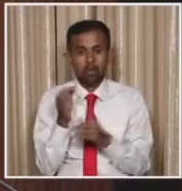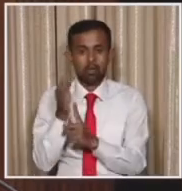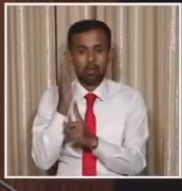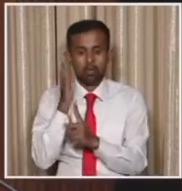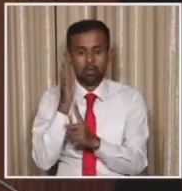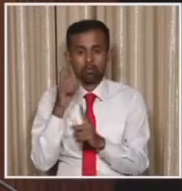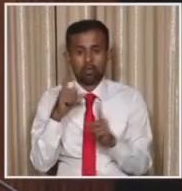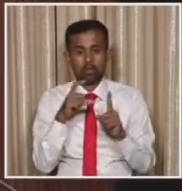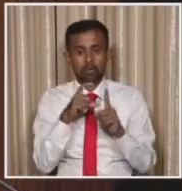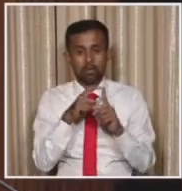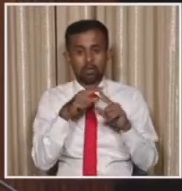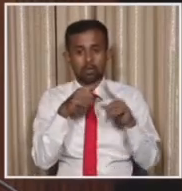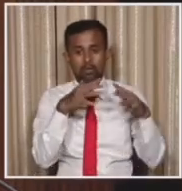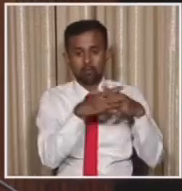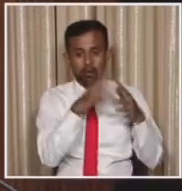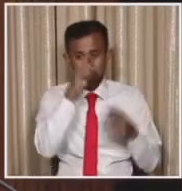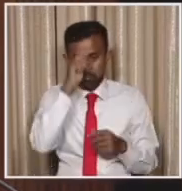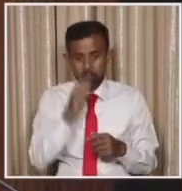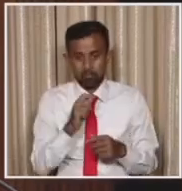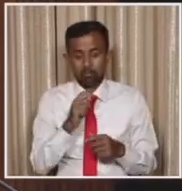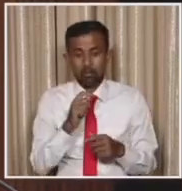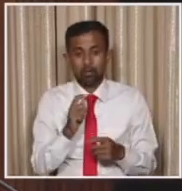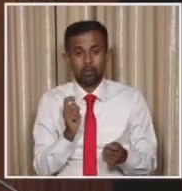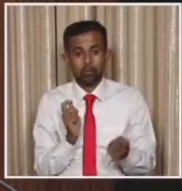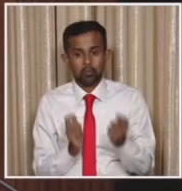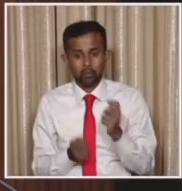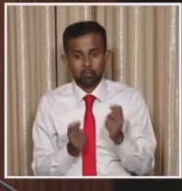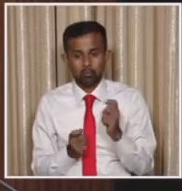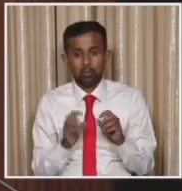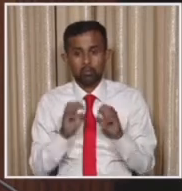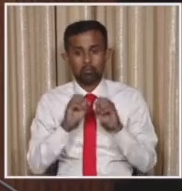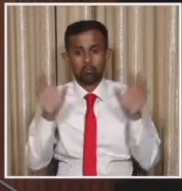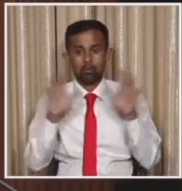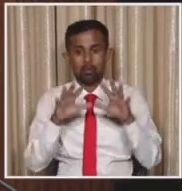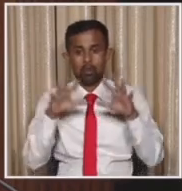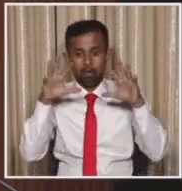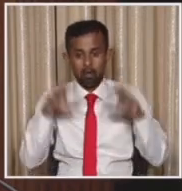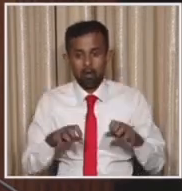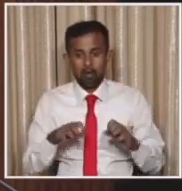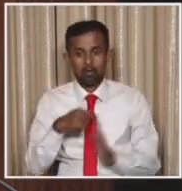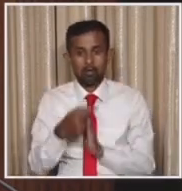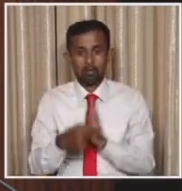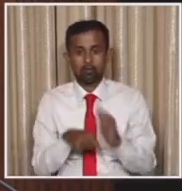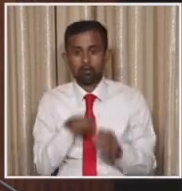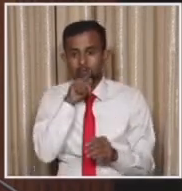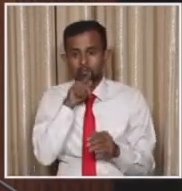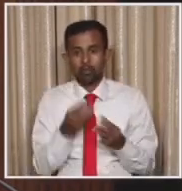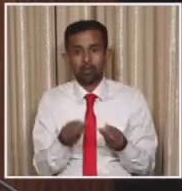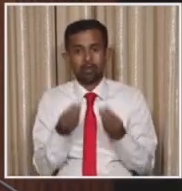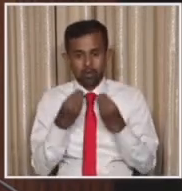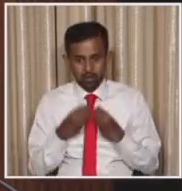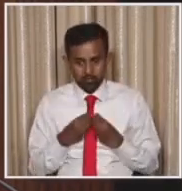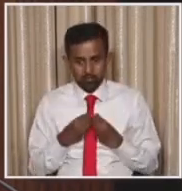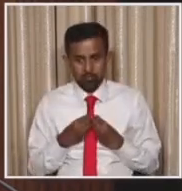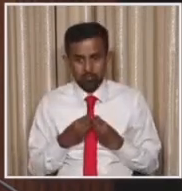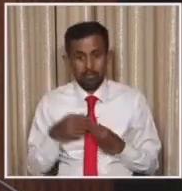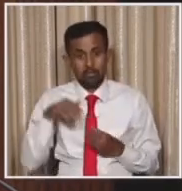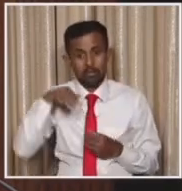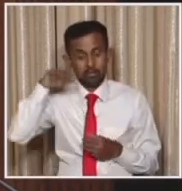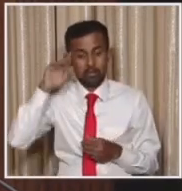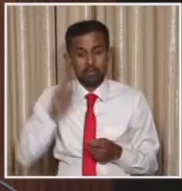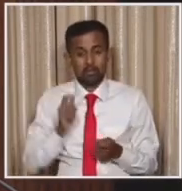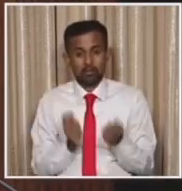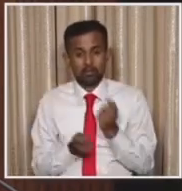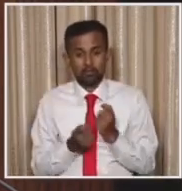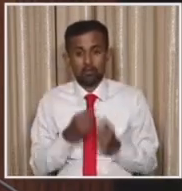සභාපතිවරයා හිටිය ඩියු ගුණසේකර මැතිතුමා එදා ඒ ක්‍රිකට් වල ප්‍රචාරක අයිතිය ජාතික රූපහන් ලබාගෙන එදා ඒ ක්‍රිකට්